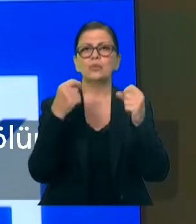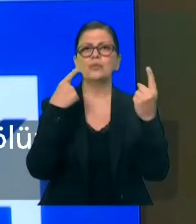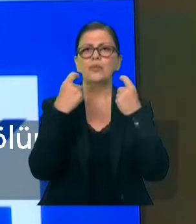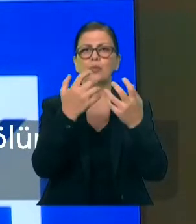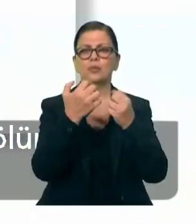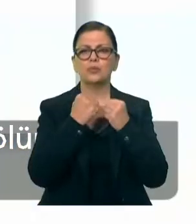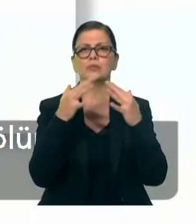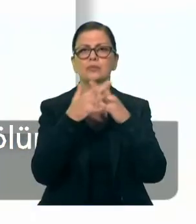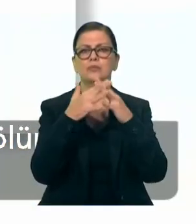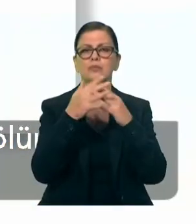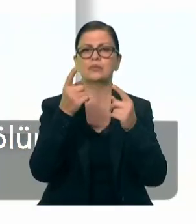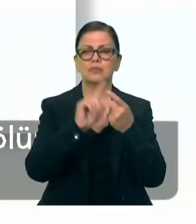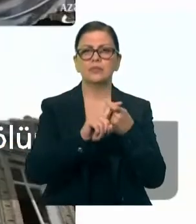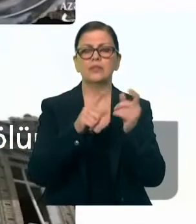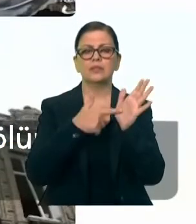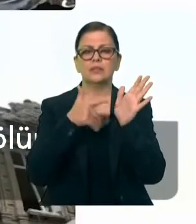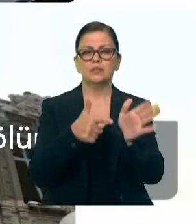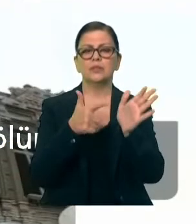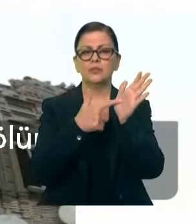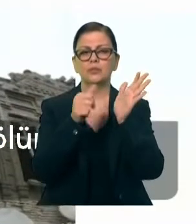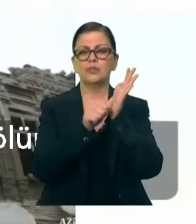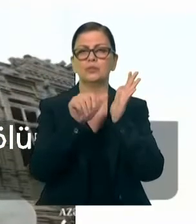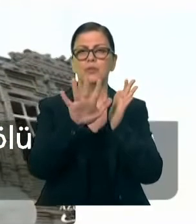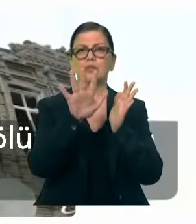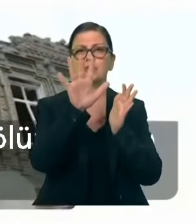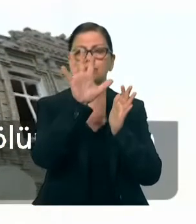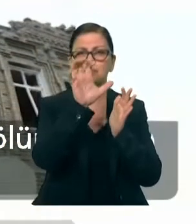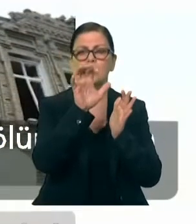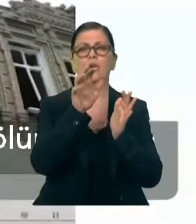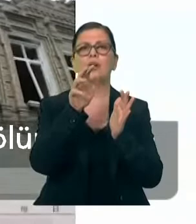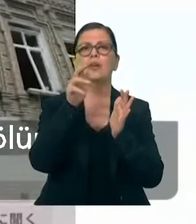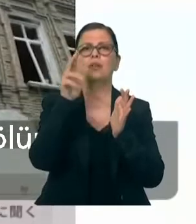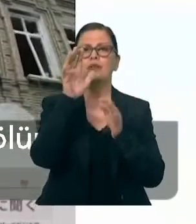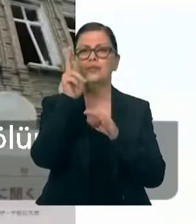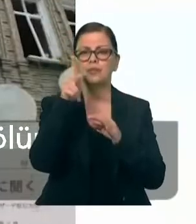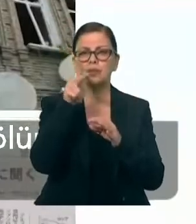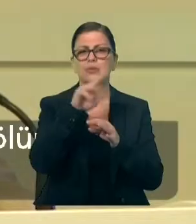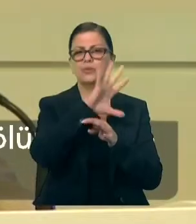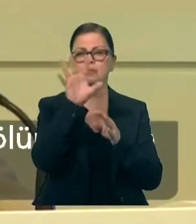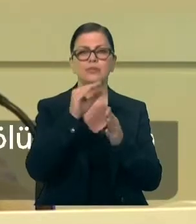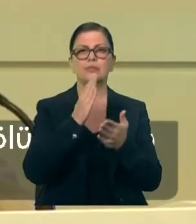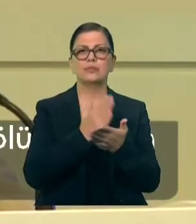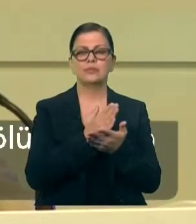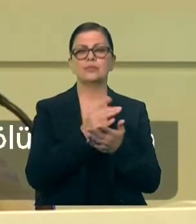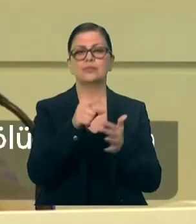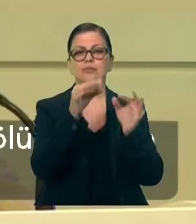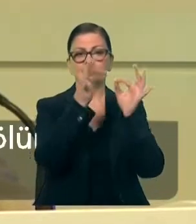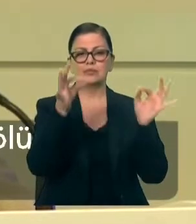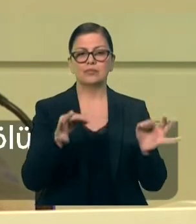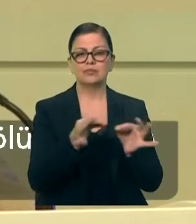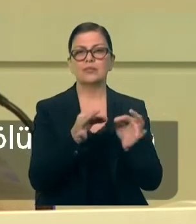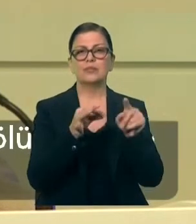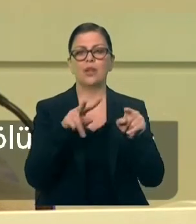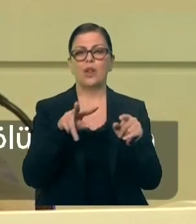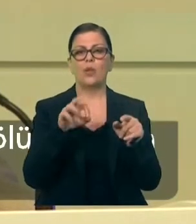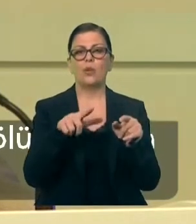edə 7765 şəkil və 757 video ilə tanış ola bilərlər. Saytın logosu